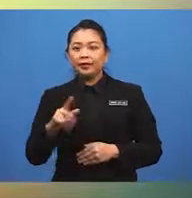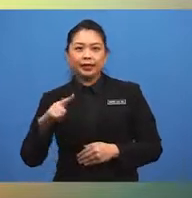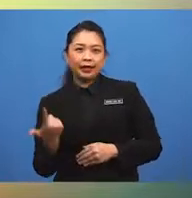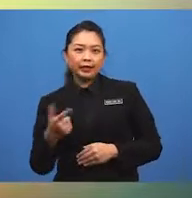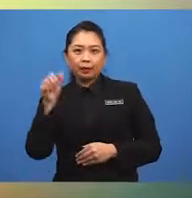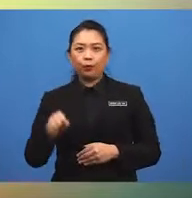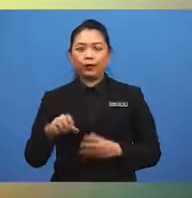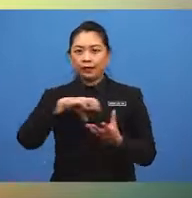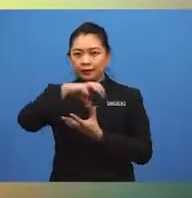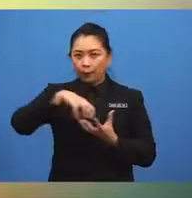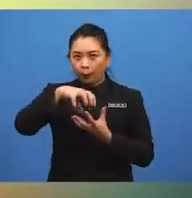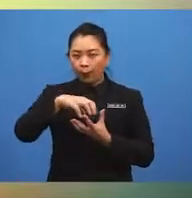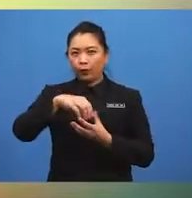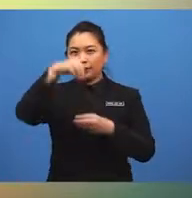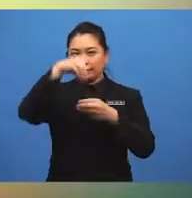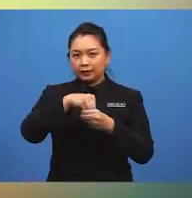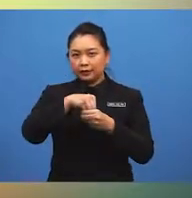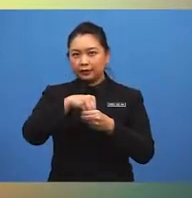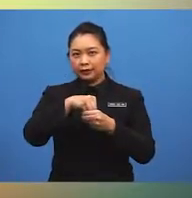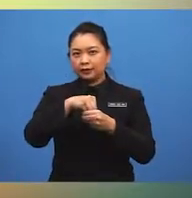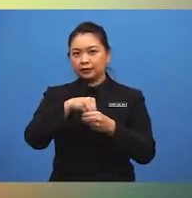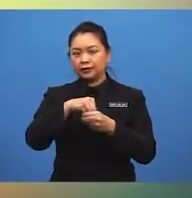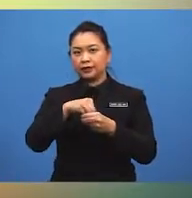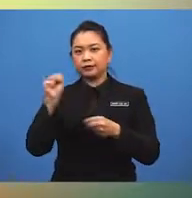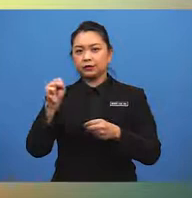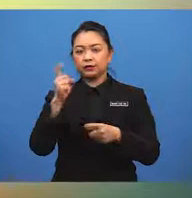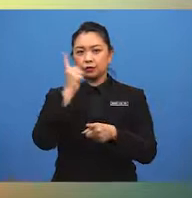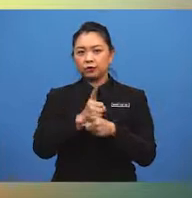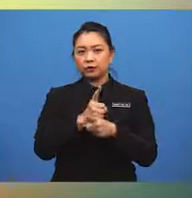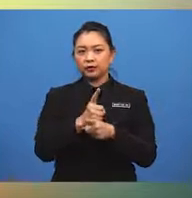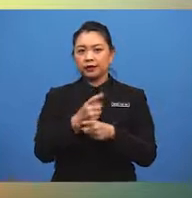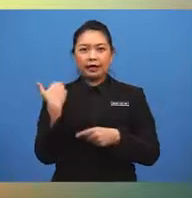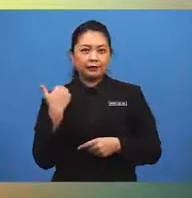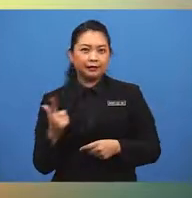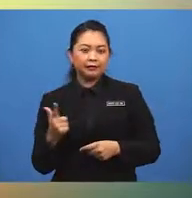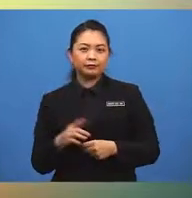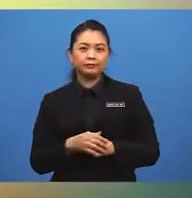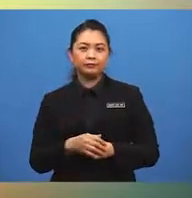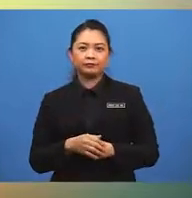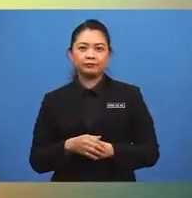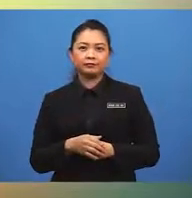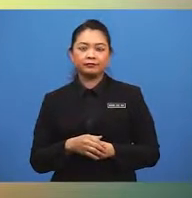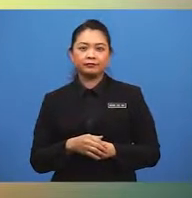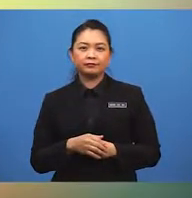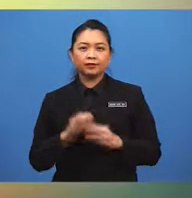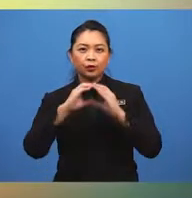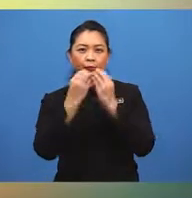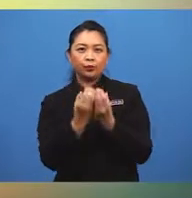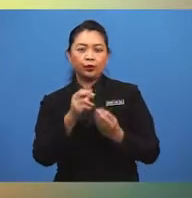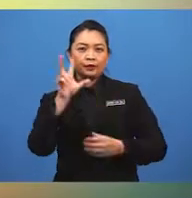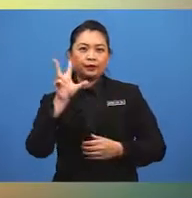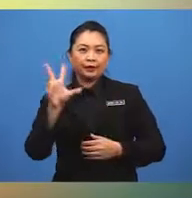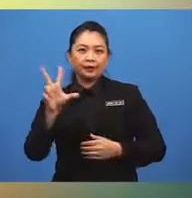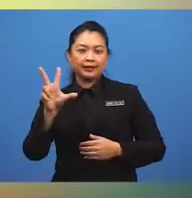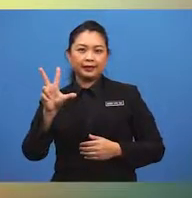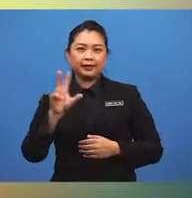boleh dicampurkan ke dalam bahan semiconductor tulen terdiri dari unsur kumpulan 3 dan